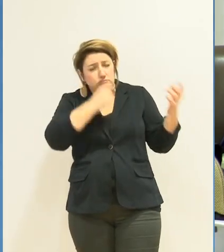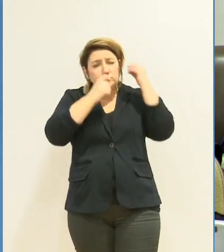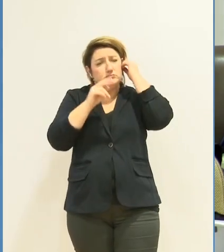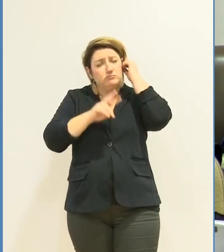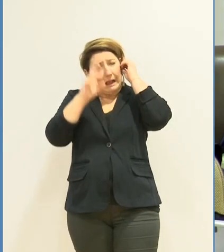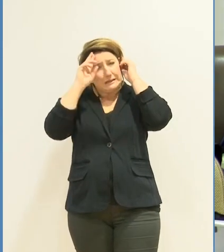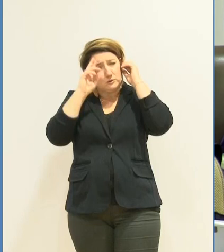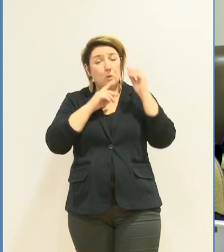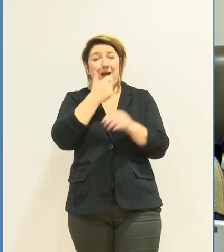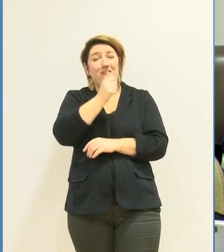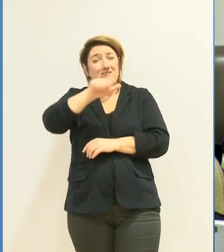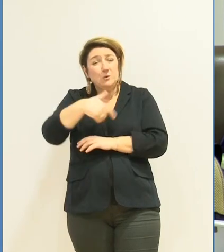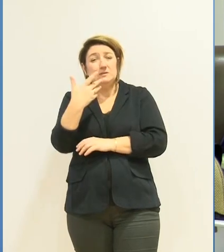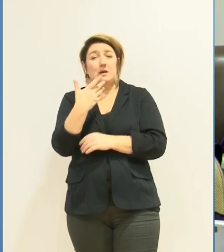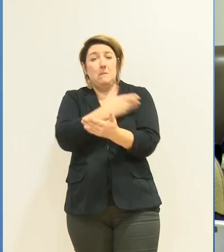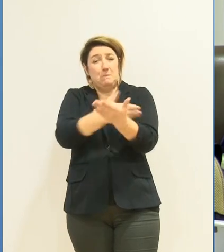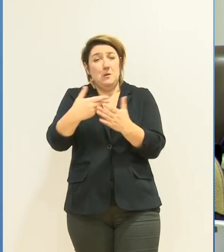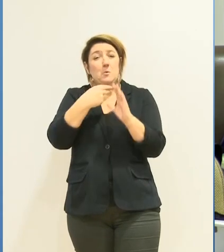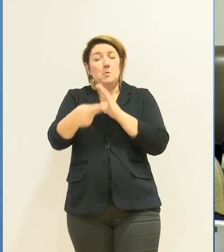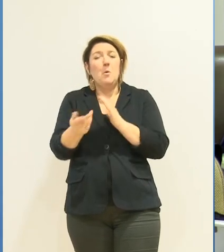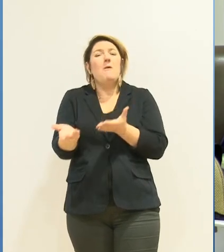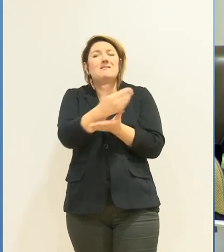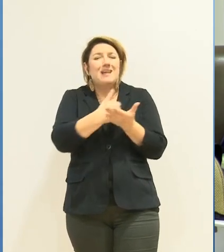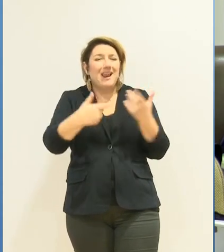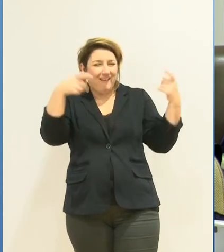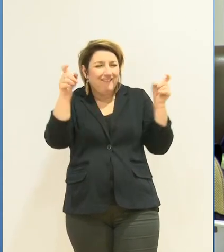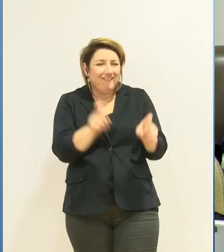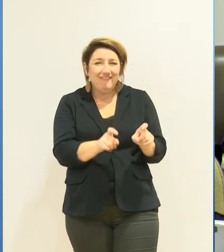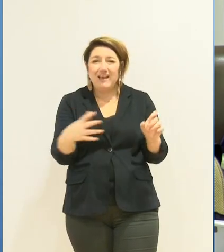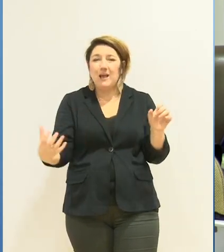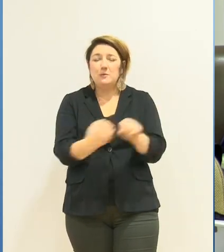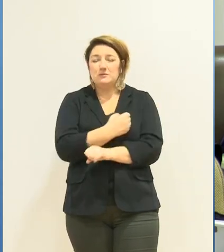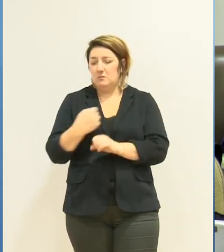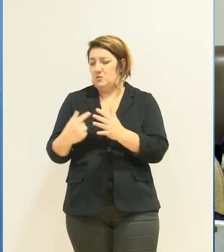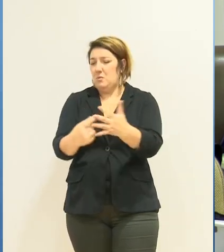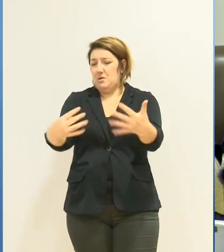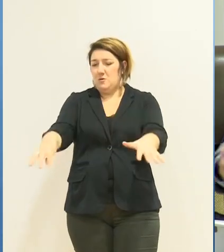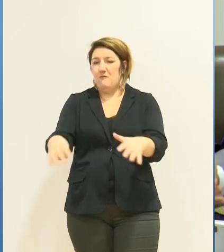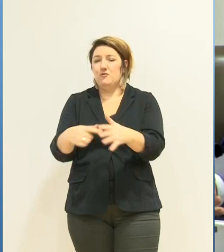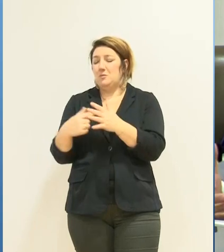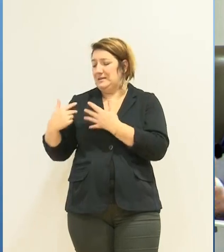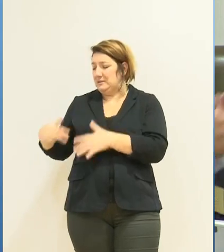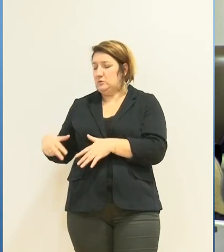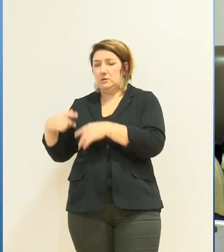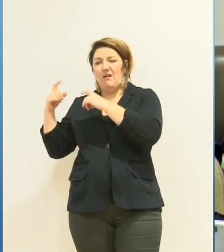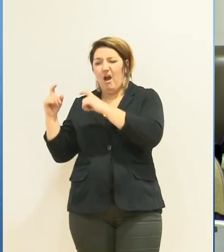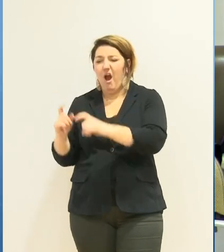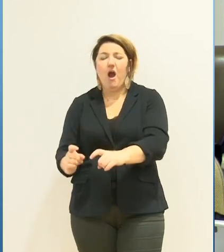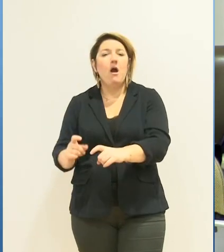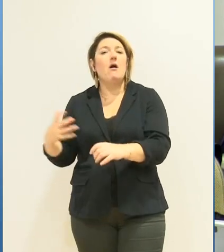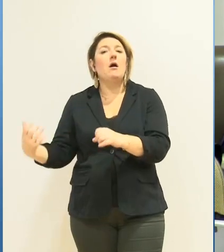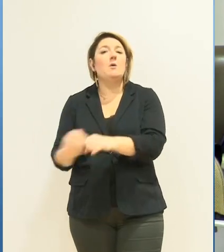de 1 25 million d'euros et les dépenses de personnel entre le bp 2010 9 aigle au bp 2010 8 malgré